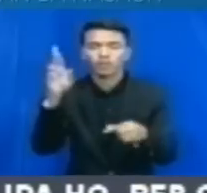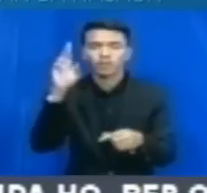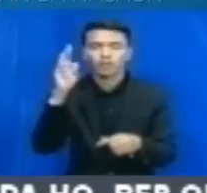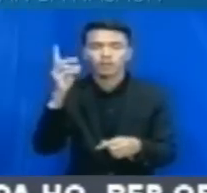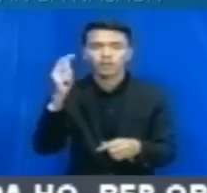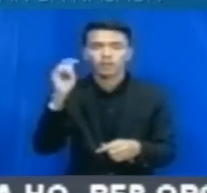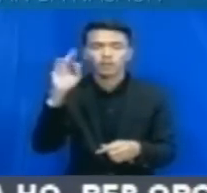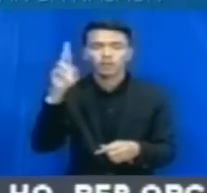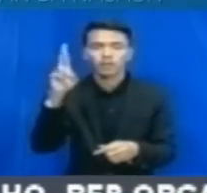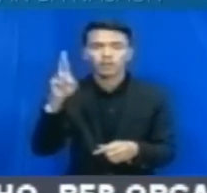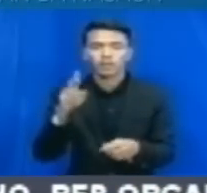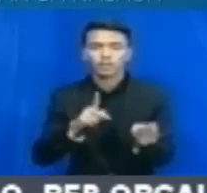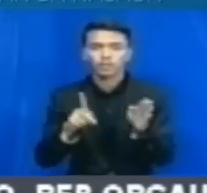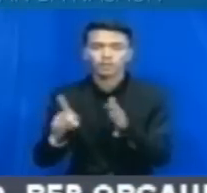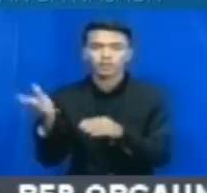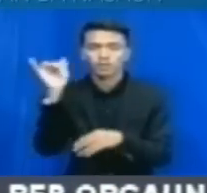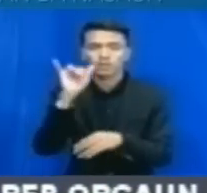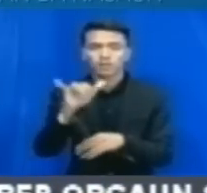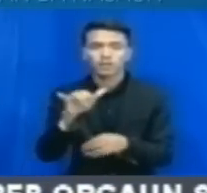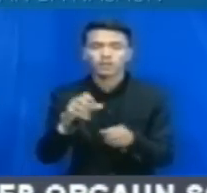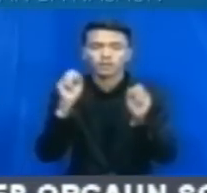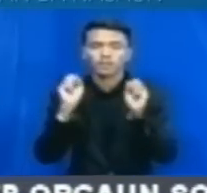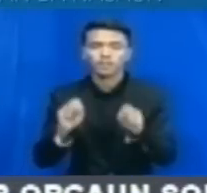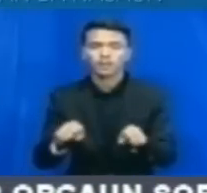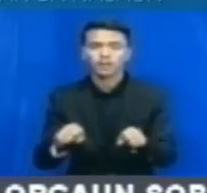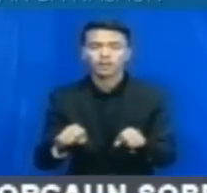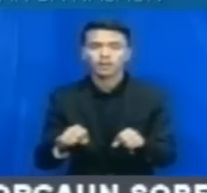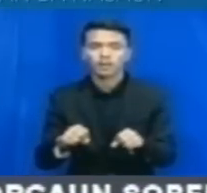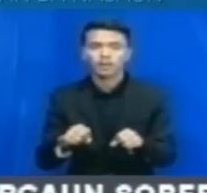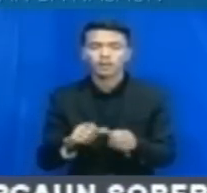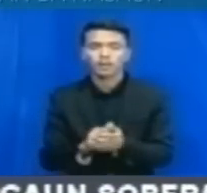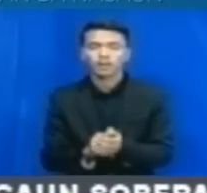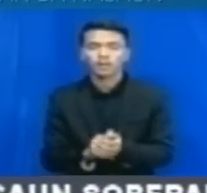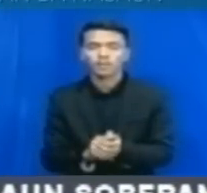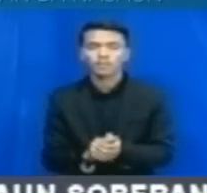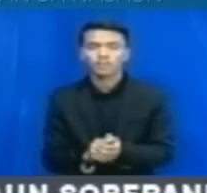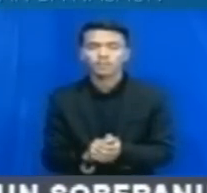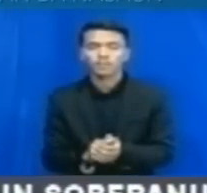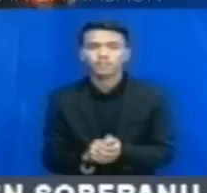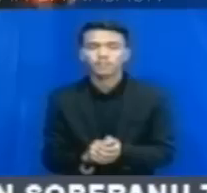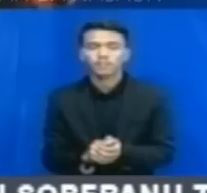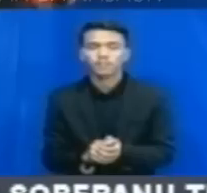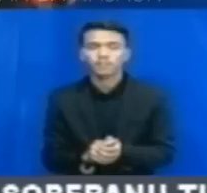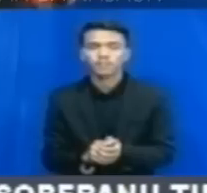fo perturba no proseso sirane bele la turbina corridor.